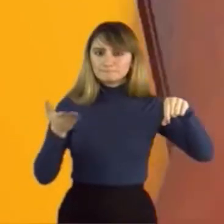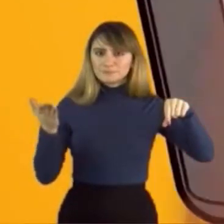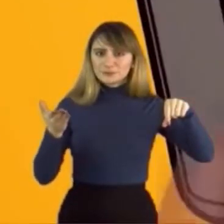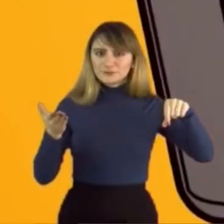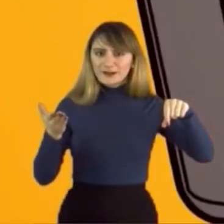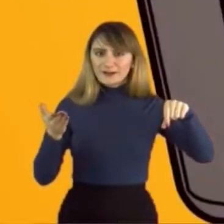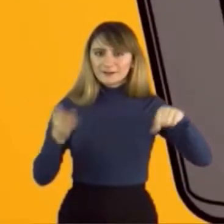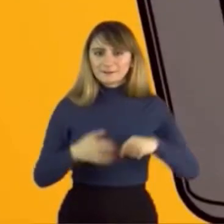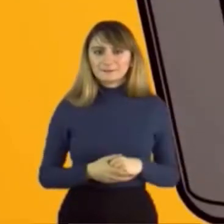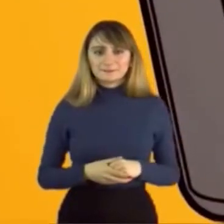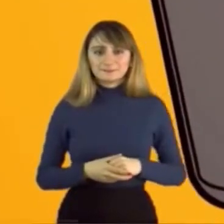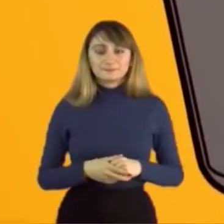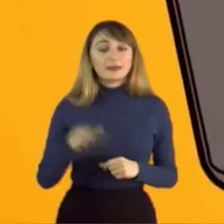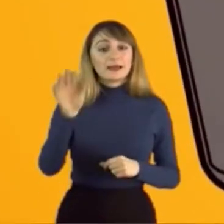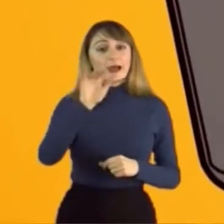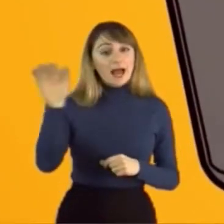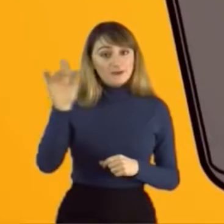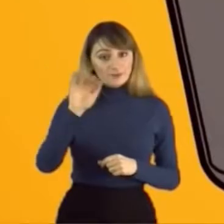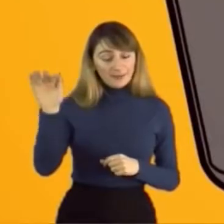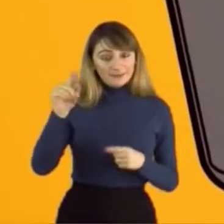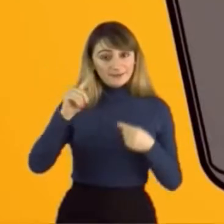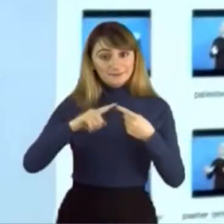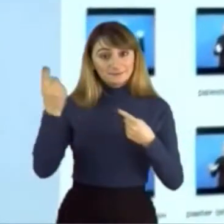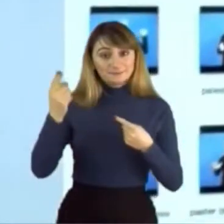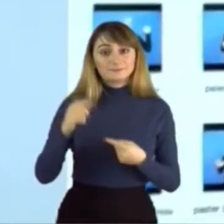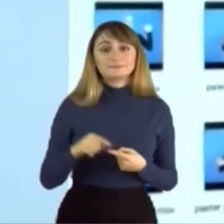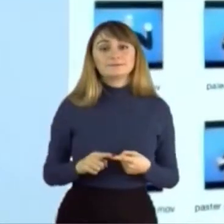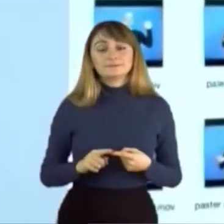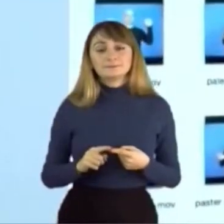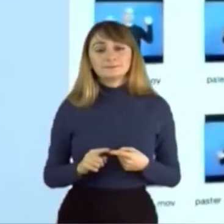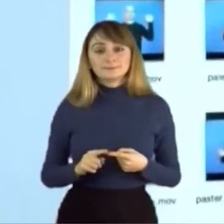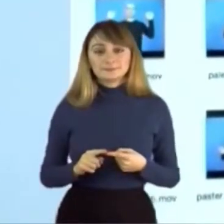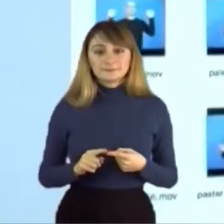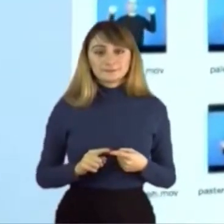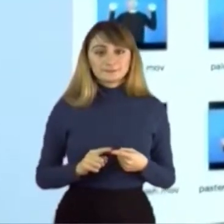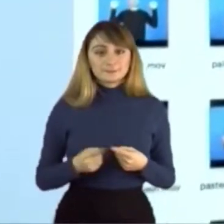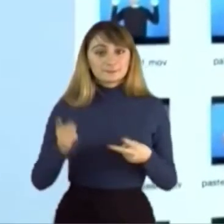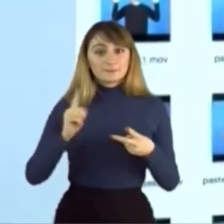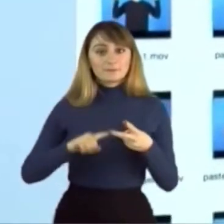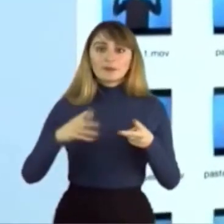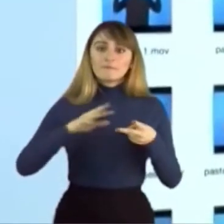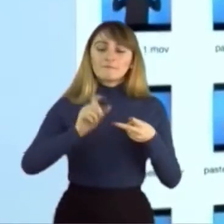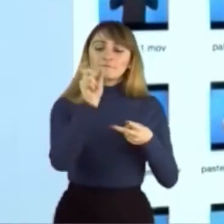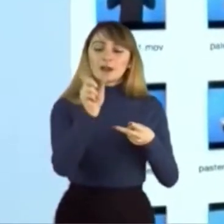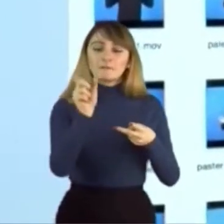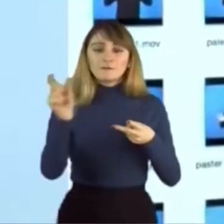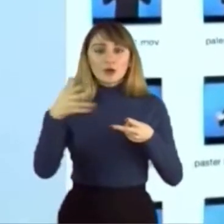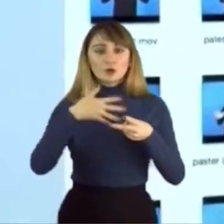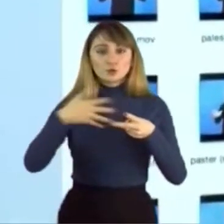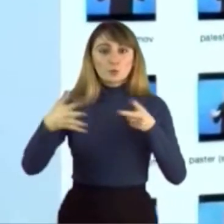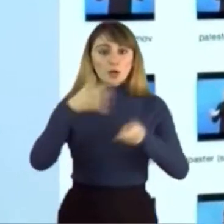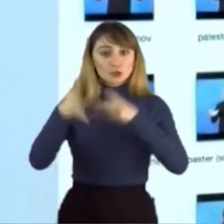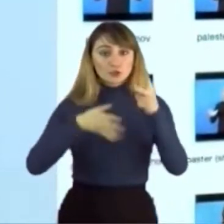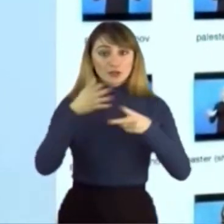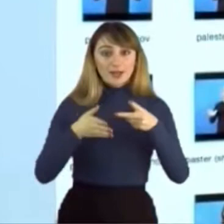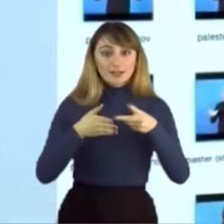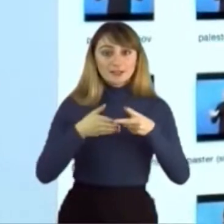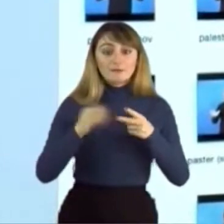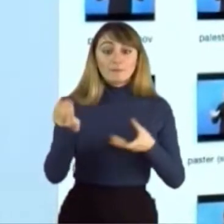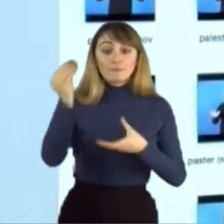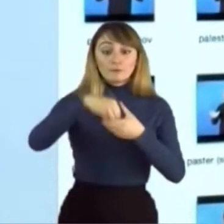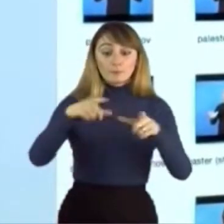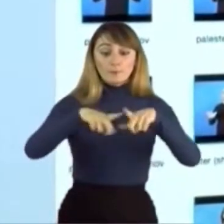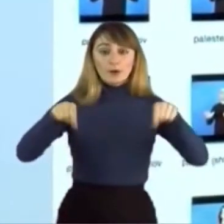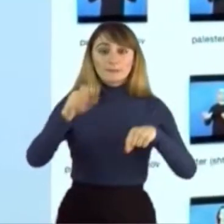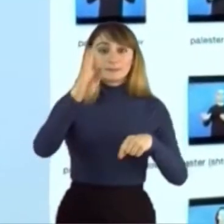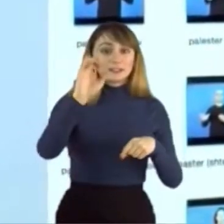alfabetin daktil në format multimedial, fjalorin e gjuhës së shenjave shqipe të digitalizuar për herë të parë,